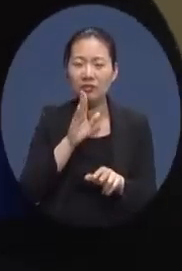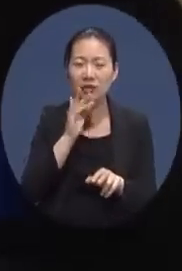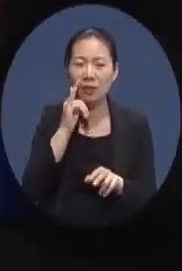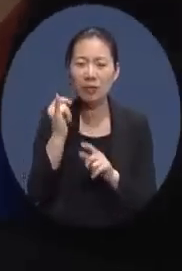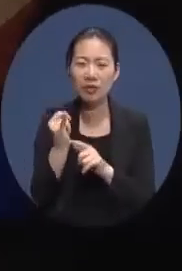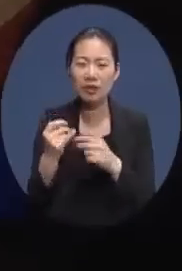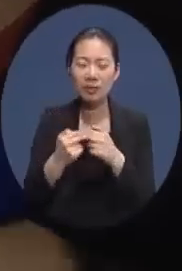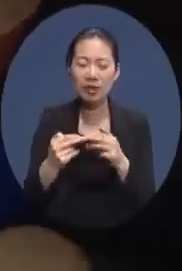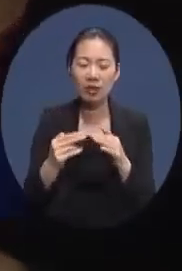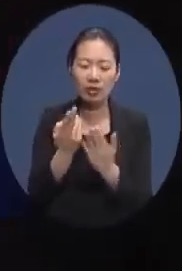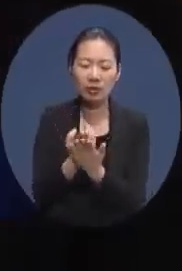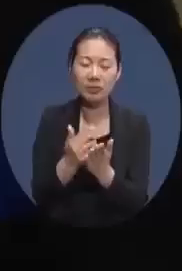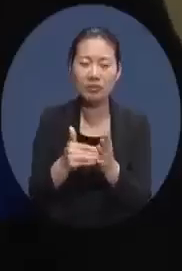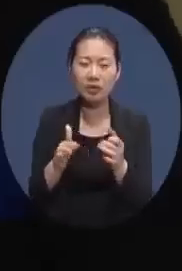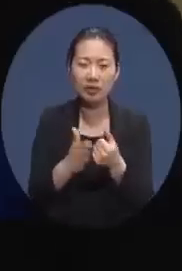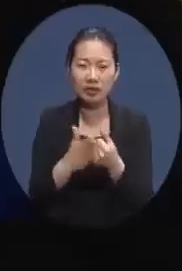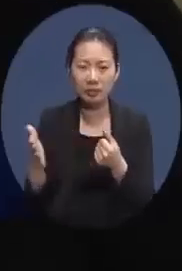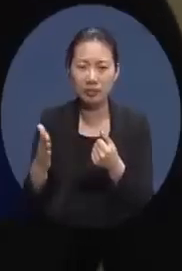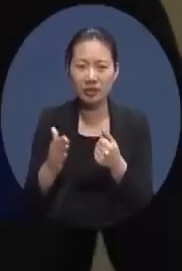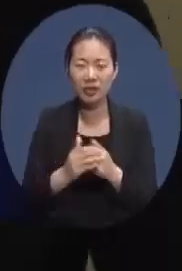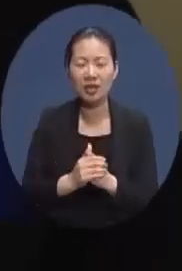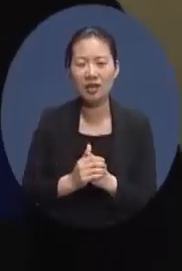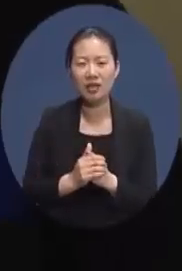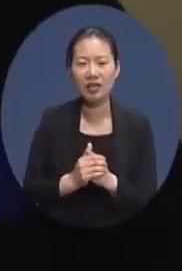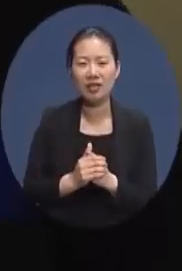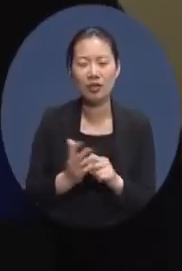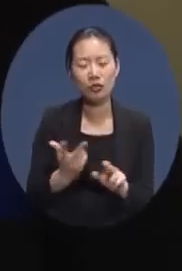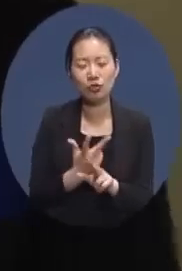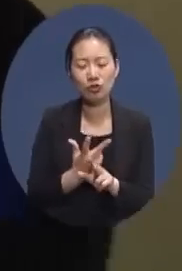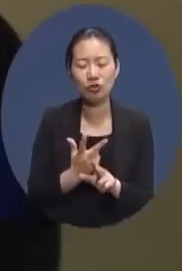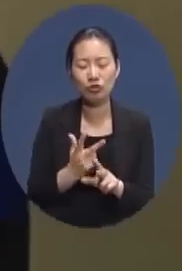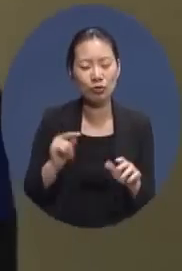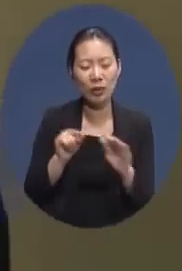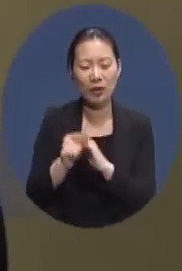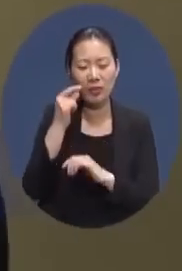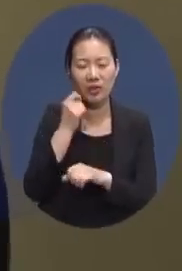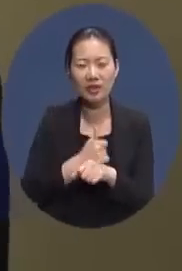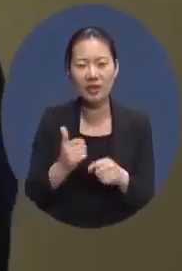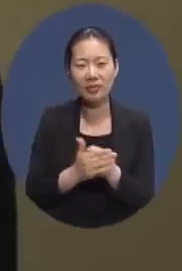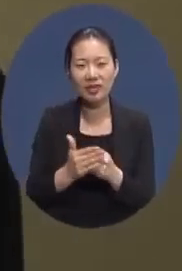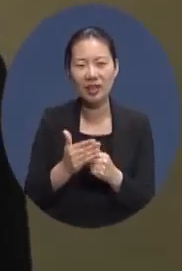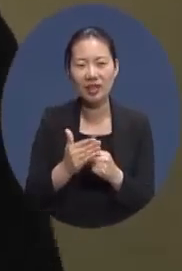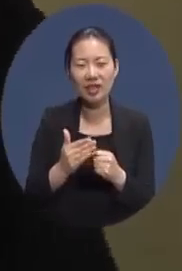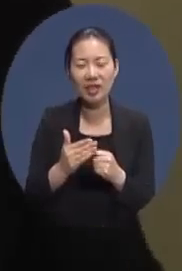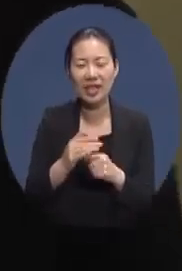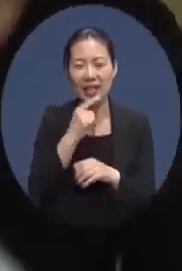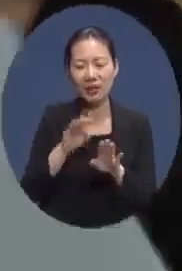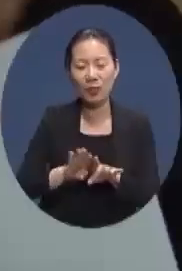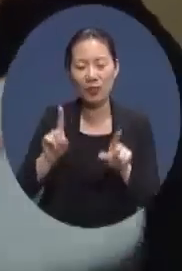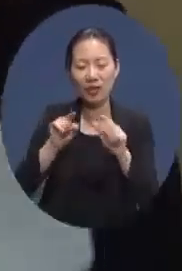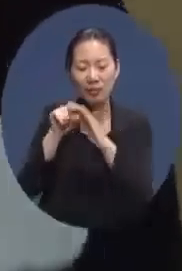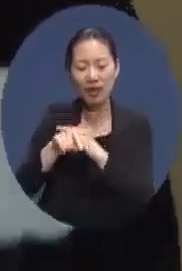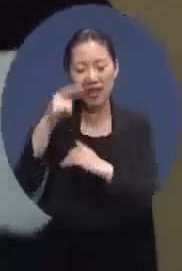병원에 입원해 계셔서요. 주중에는 자주 못 가니까 주말에 가야 갔다 오려고요.